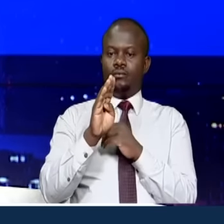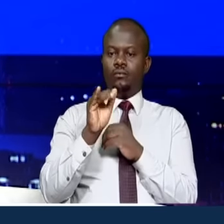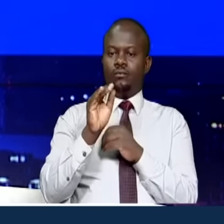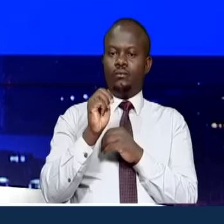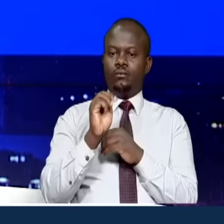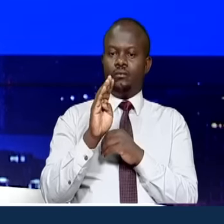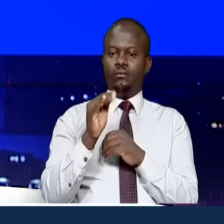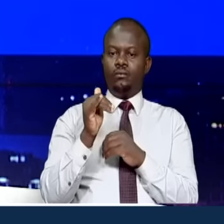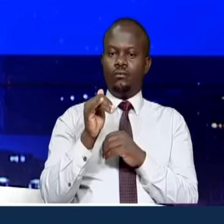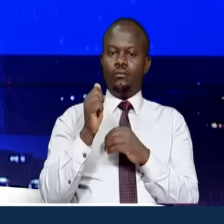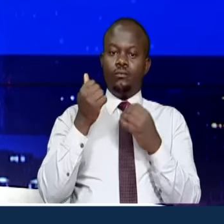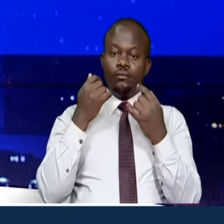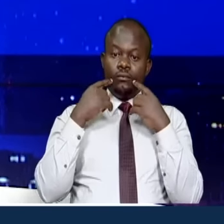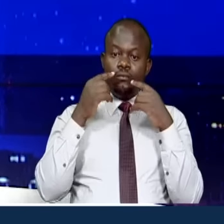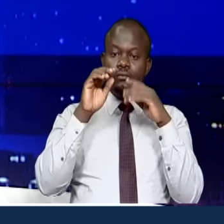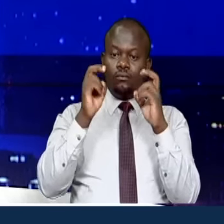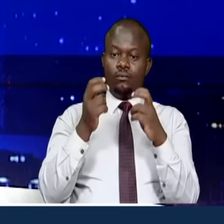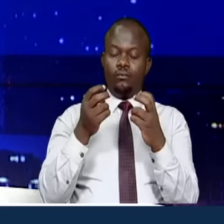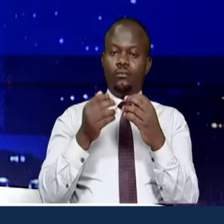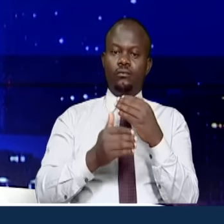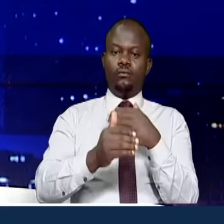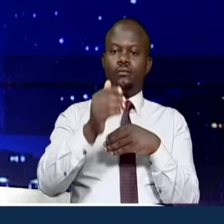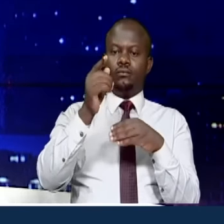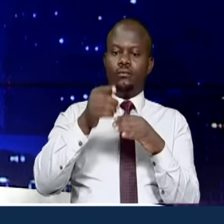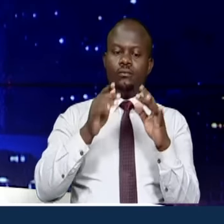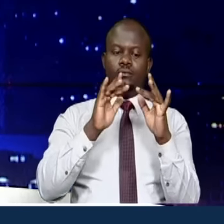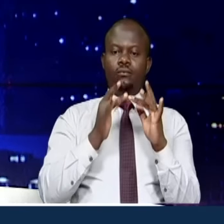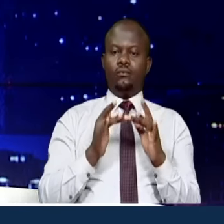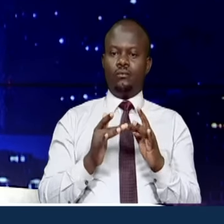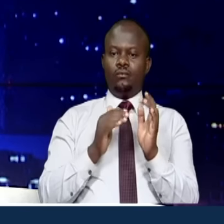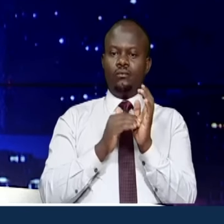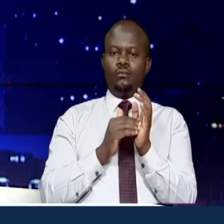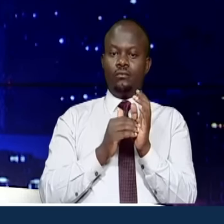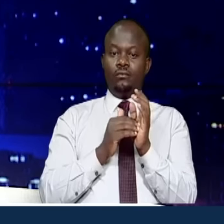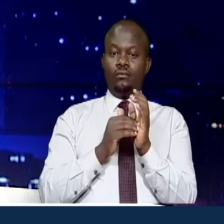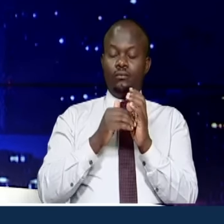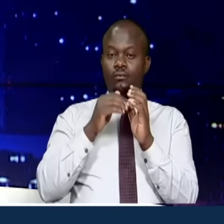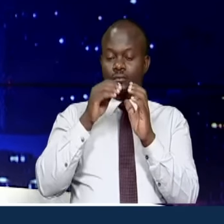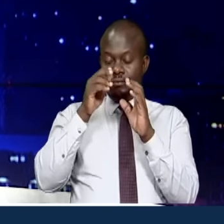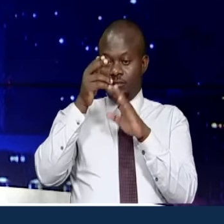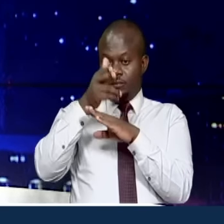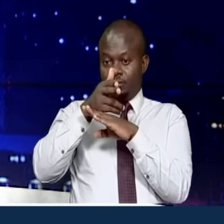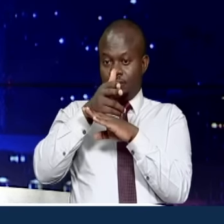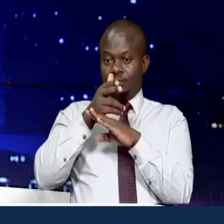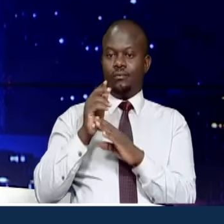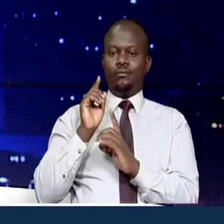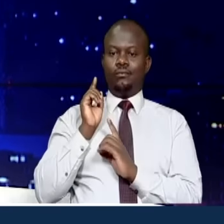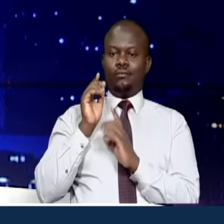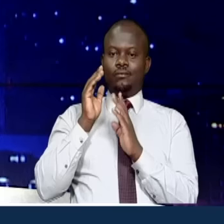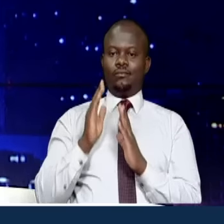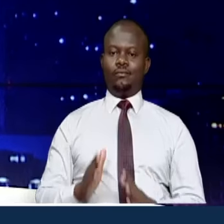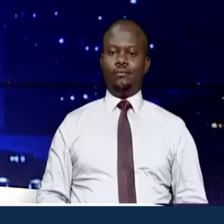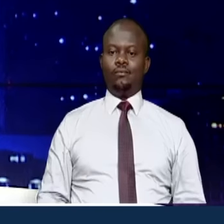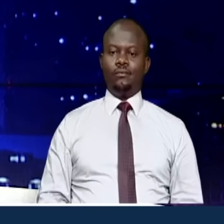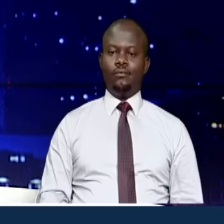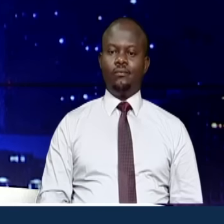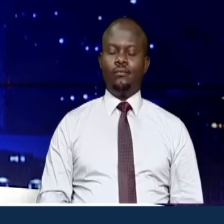ubu noneho ngo igikurikiyeho ari ukuzana murandasi ndetse na kamera z'umutekano. Reka ibindi tubwirwe na Theogene